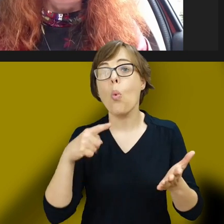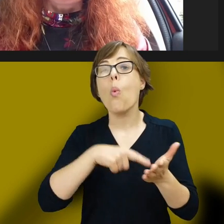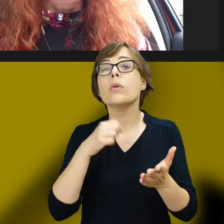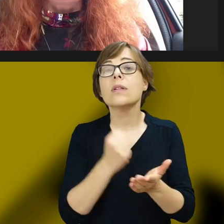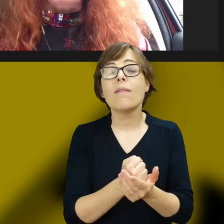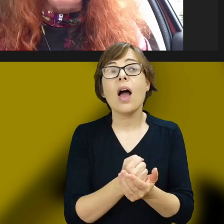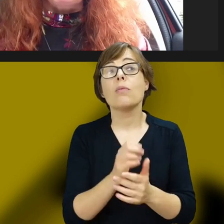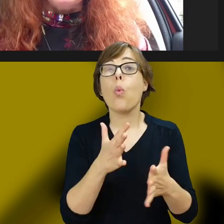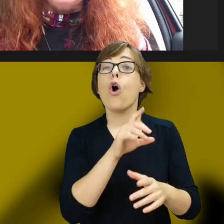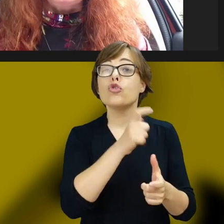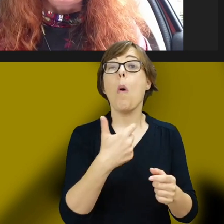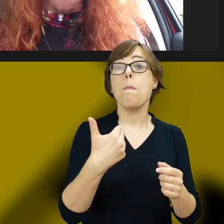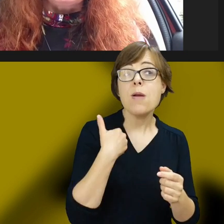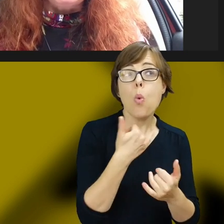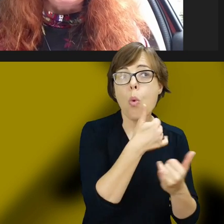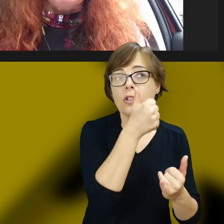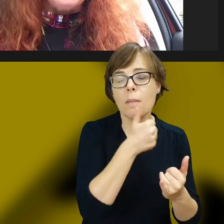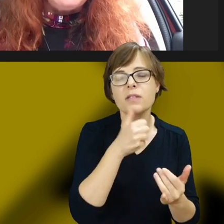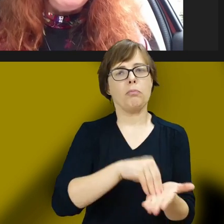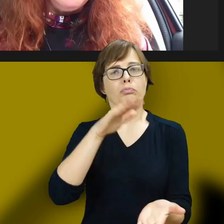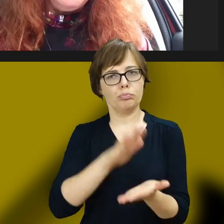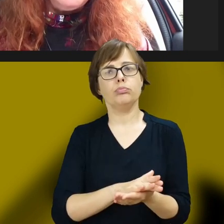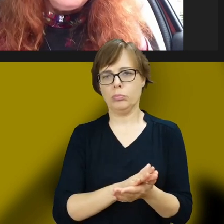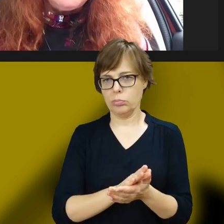za obowiązujące i